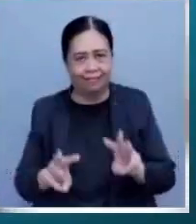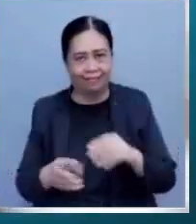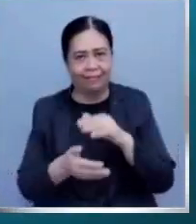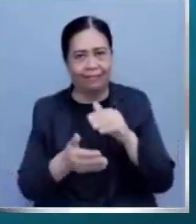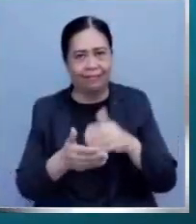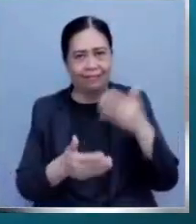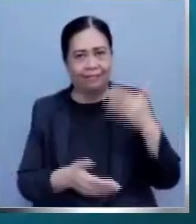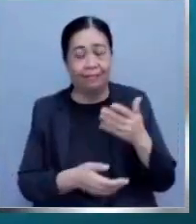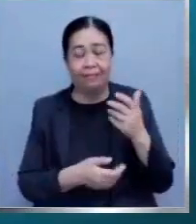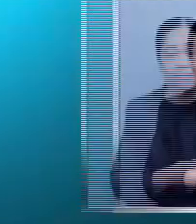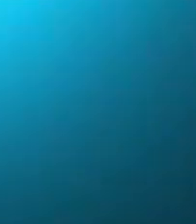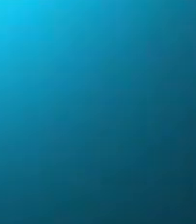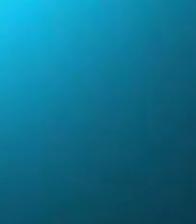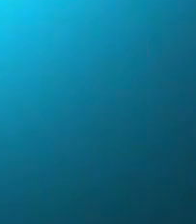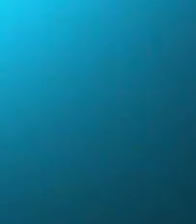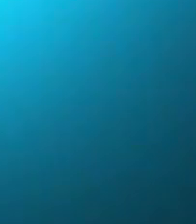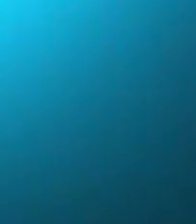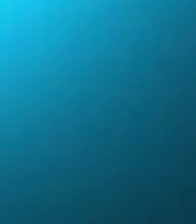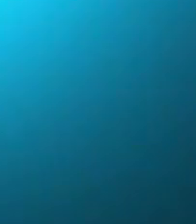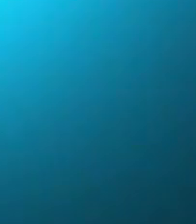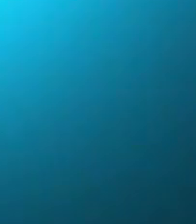inyong maasahan, anuman ang panahon.